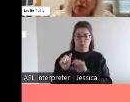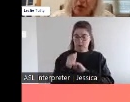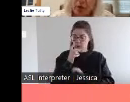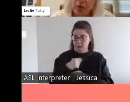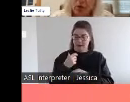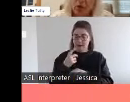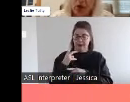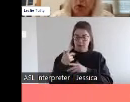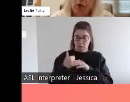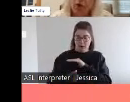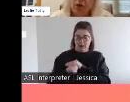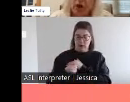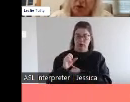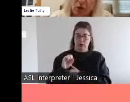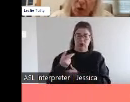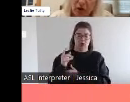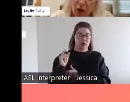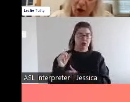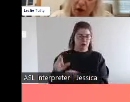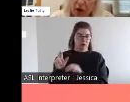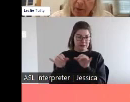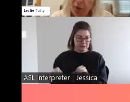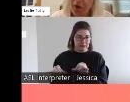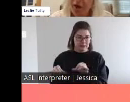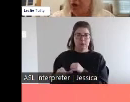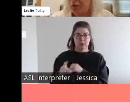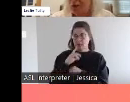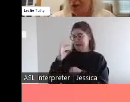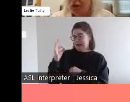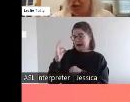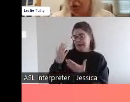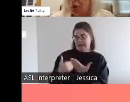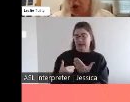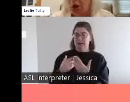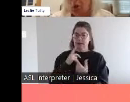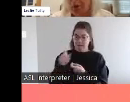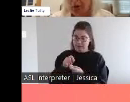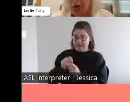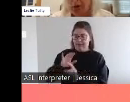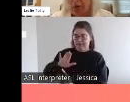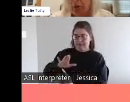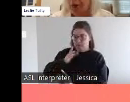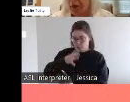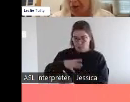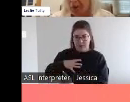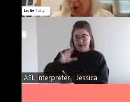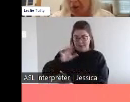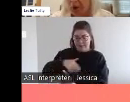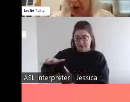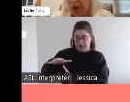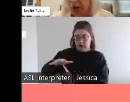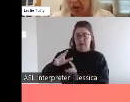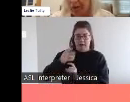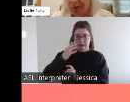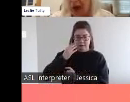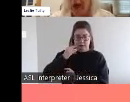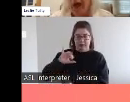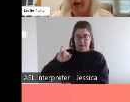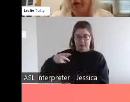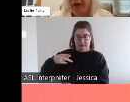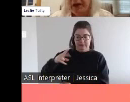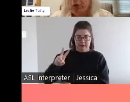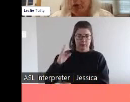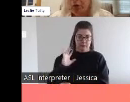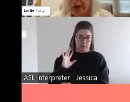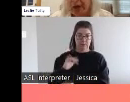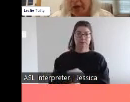de vie qui a été développée par Sullivan et Bybee, qui travaillaient uniquement avec des femmes vivant dans des refuges. Donc, c'était des